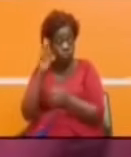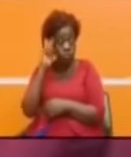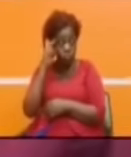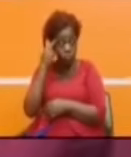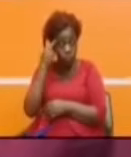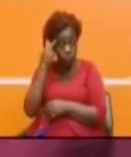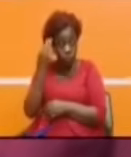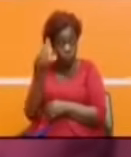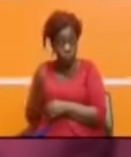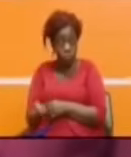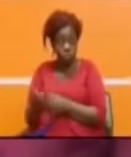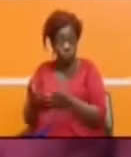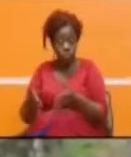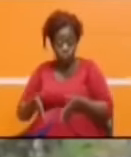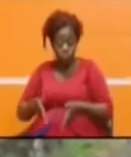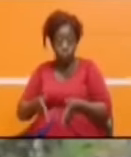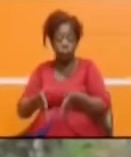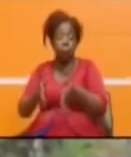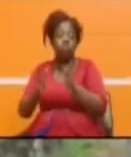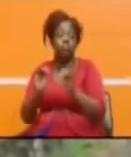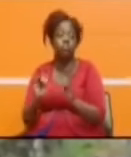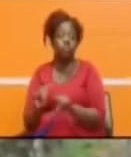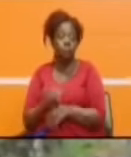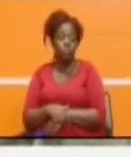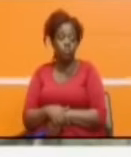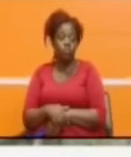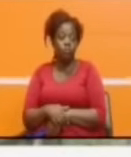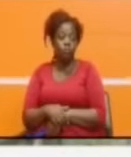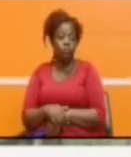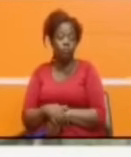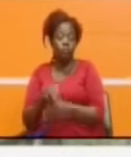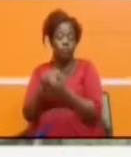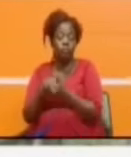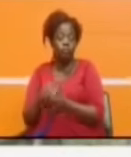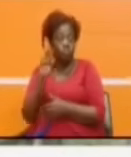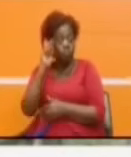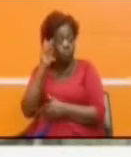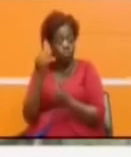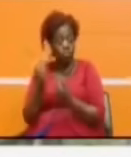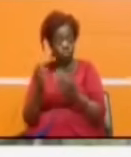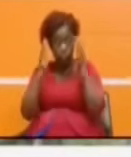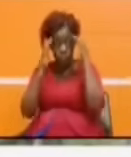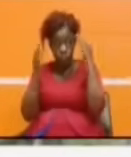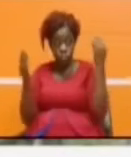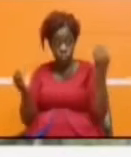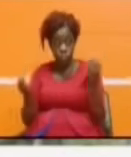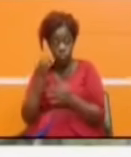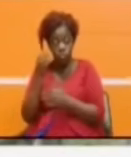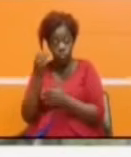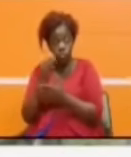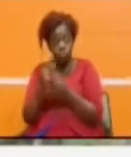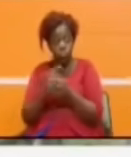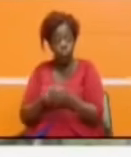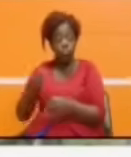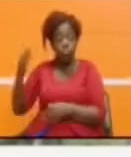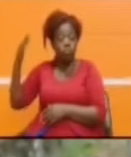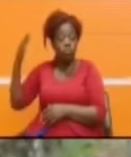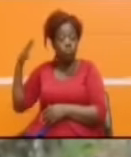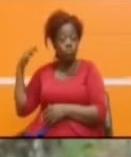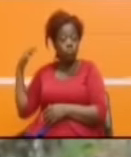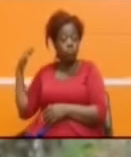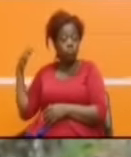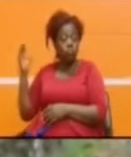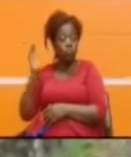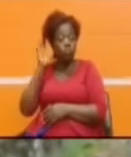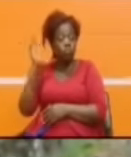mutwe ng'asula ku nguudo. Omwami ye yagwa eddalu saawa zino simanjaali mabega eyo nawulirako